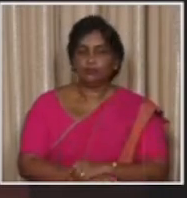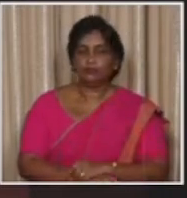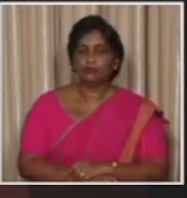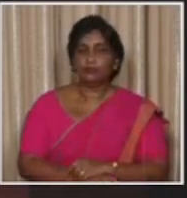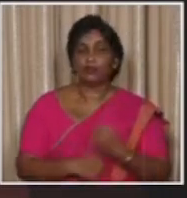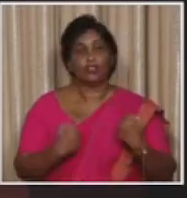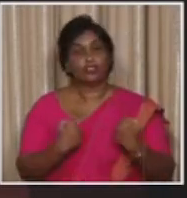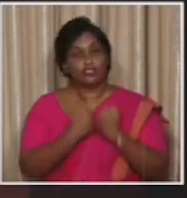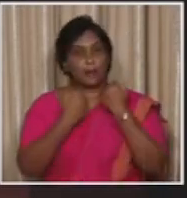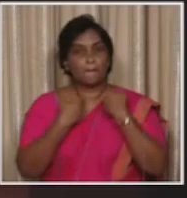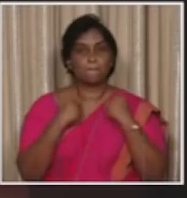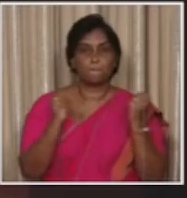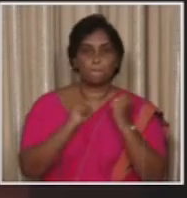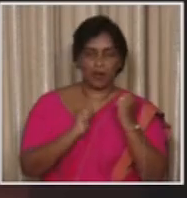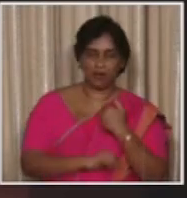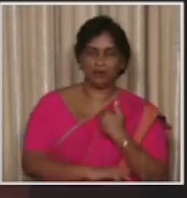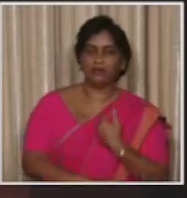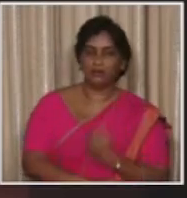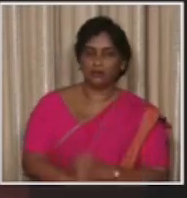අභියෝගයට බය වුණයි